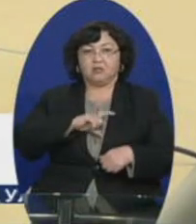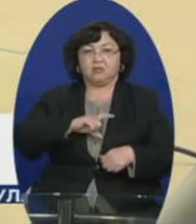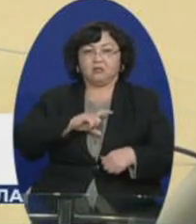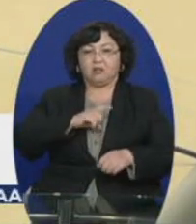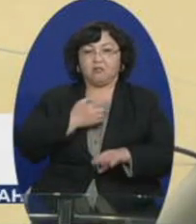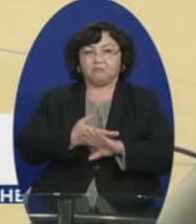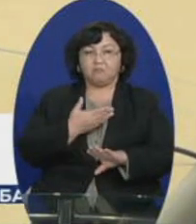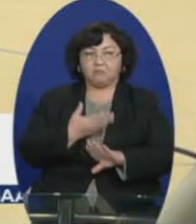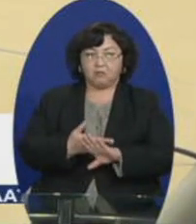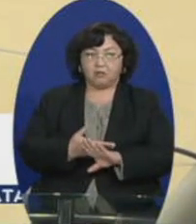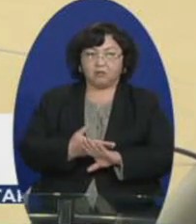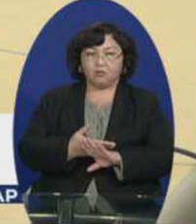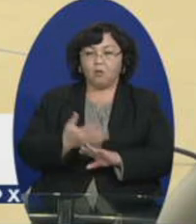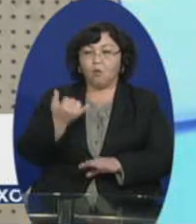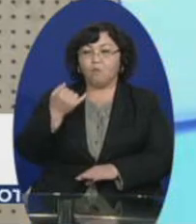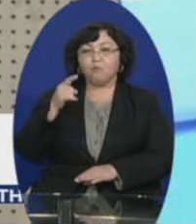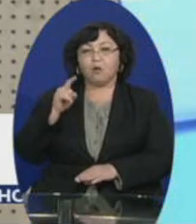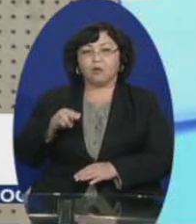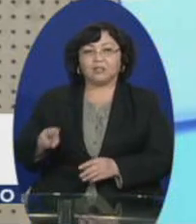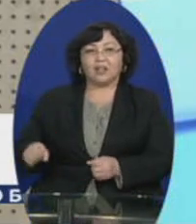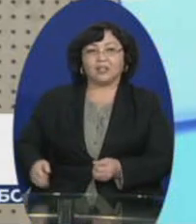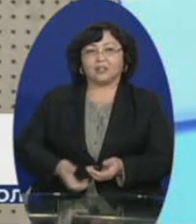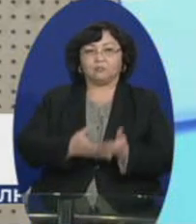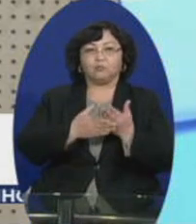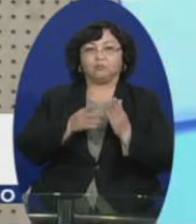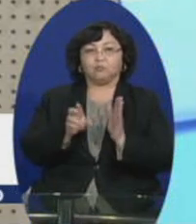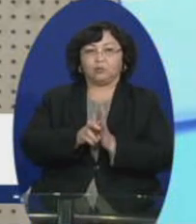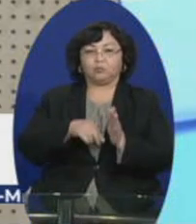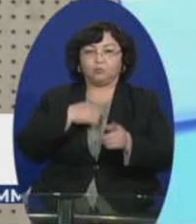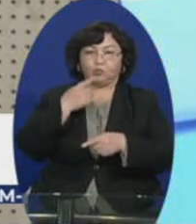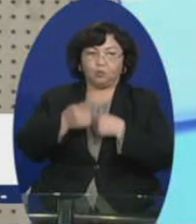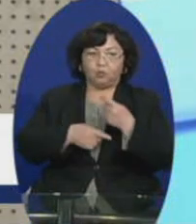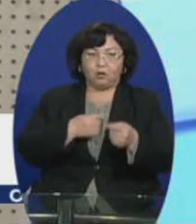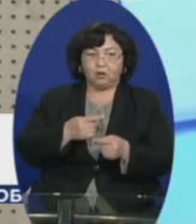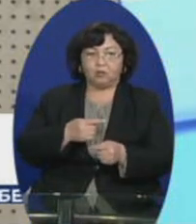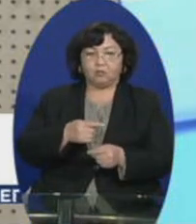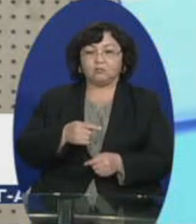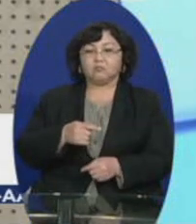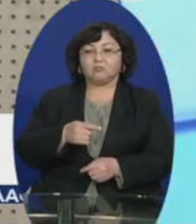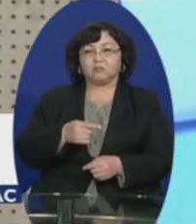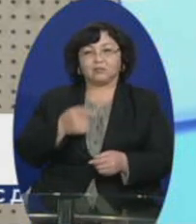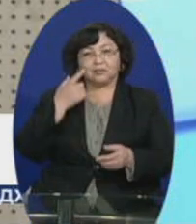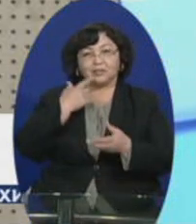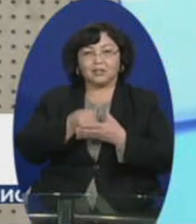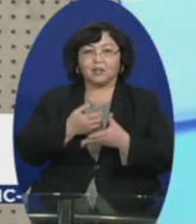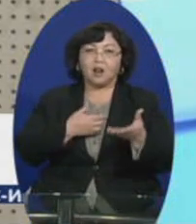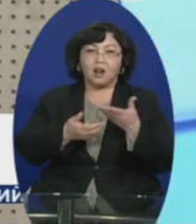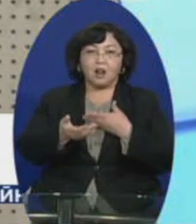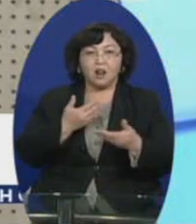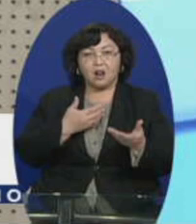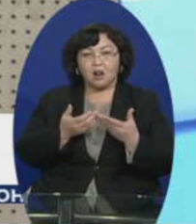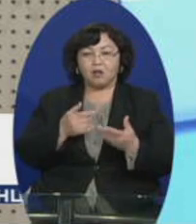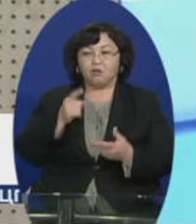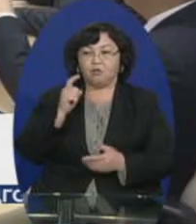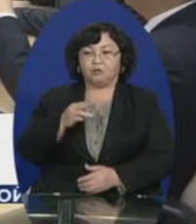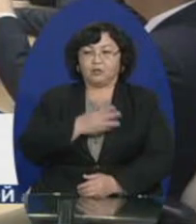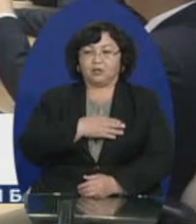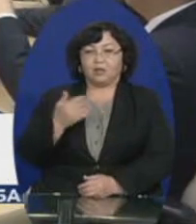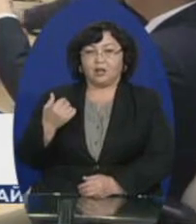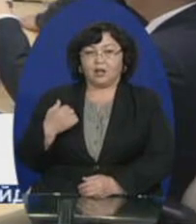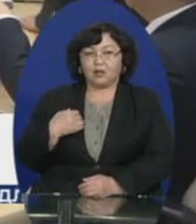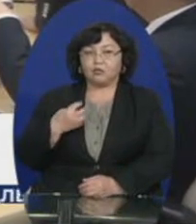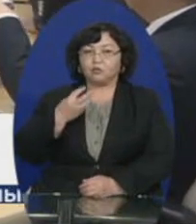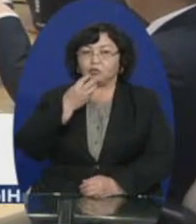зүгээс ямар байдлаар оролцож болох вэ гэдэг талаар Сөүл хотын удирдлагуудаа хотын дарга санал солилцлоо. Үүний дараа хотын дарга Сөүлийн уур